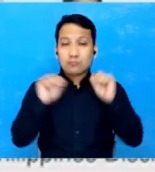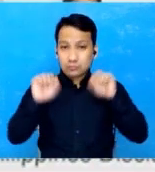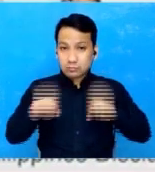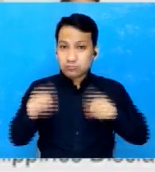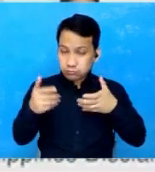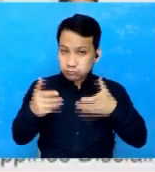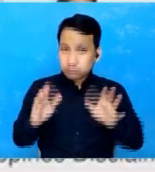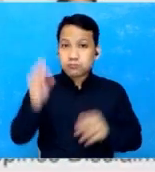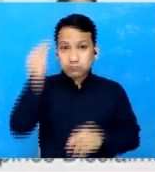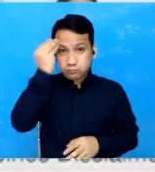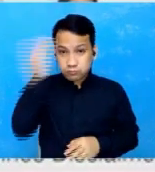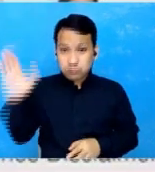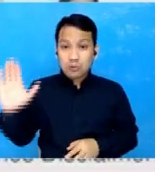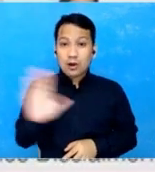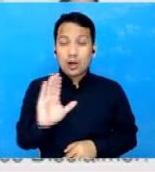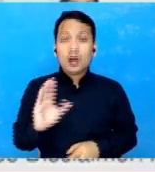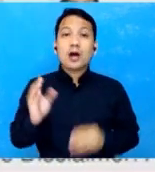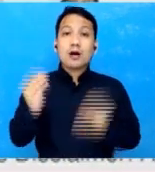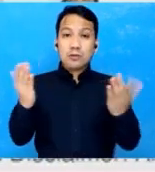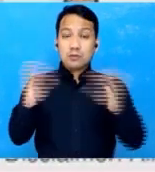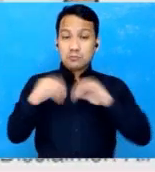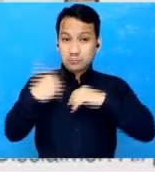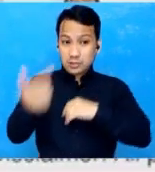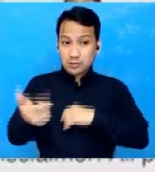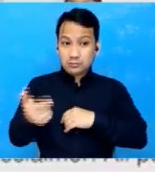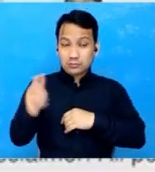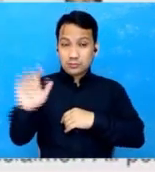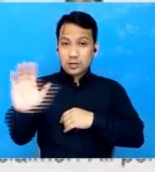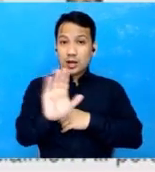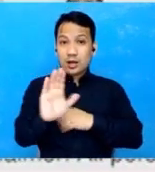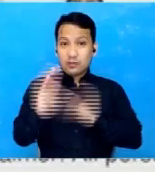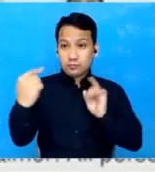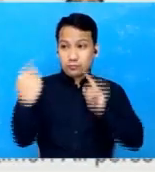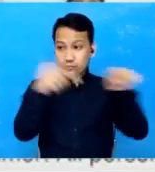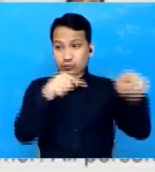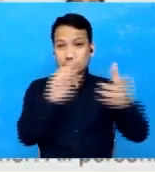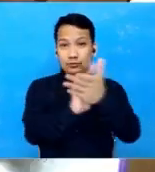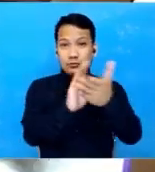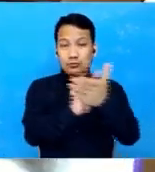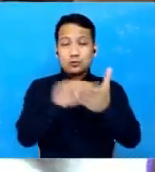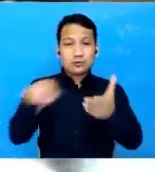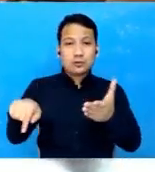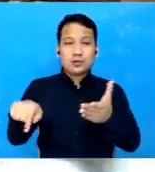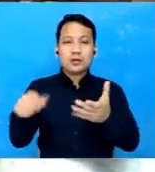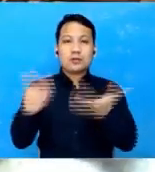pumapayag sila na mag-face-to-face ang mga anak nila.